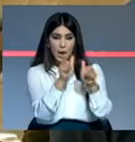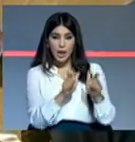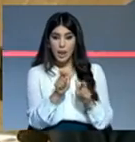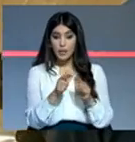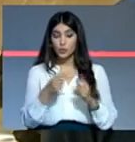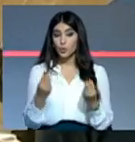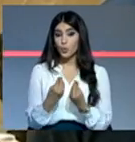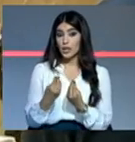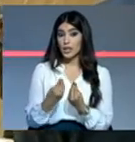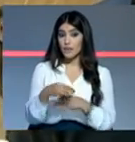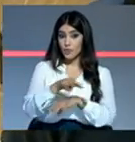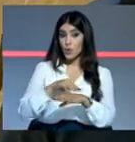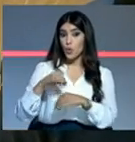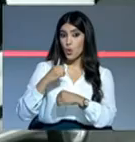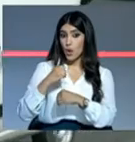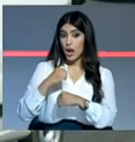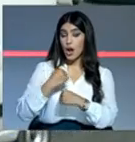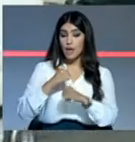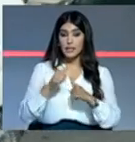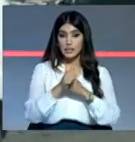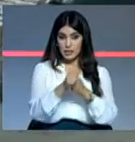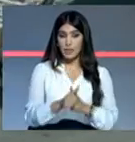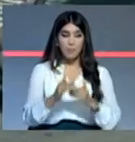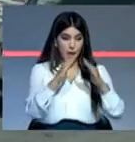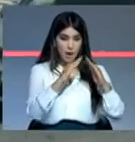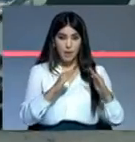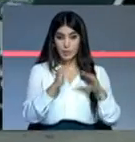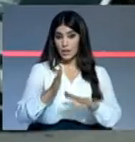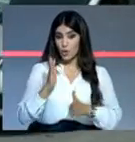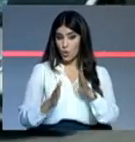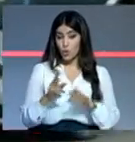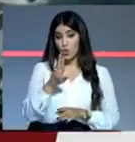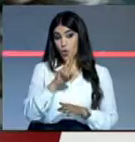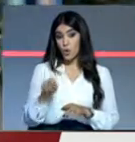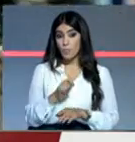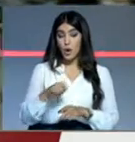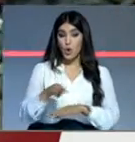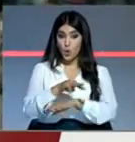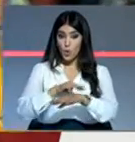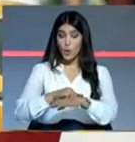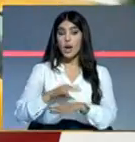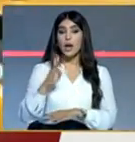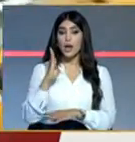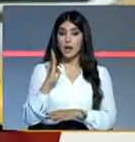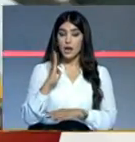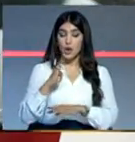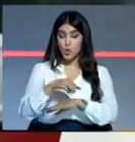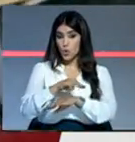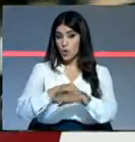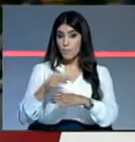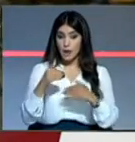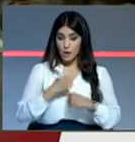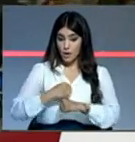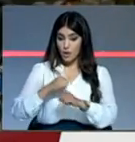اجتماع في ال ومن المنتظر ان يلتحق غدا بولايه القيروان الاطارات الطبيه والشبه الطبيه